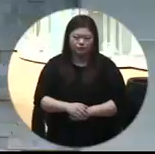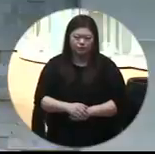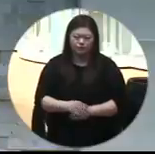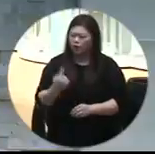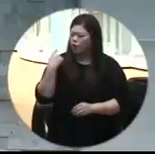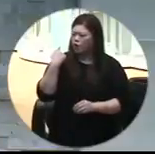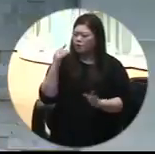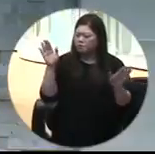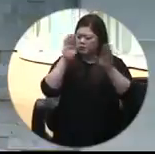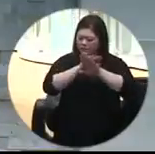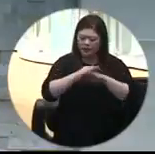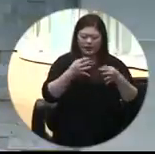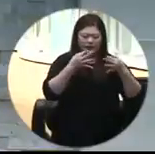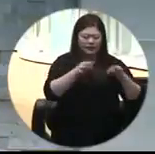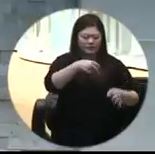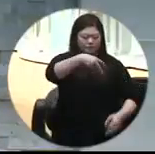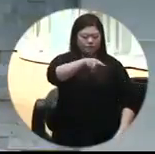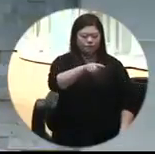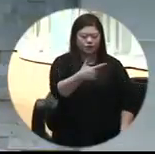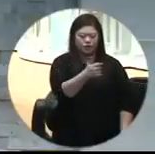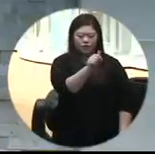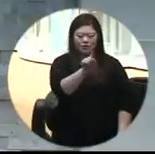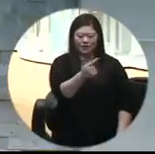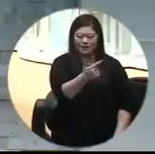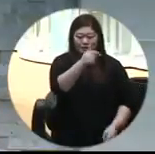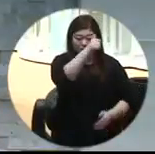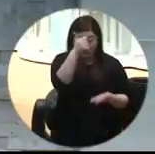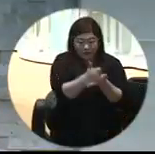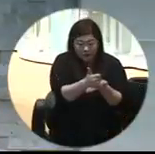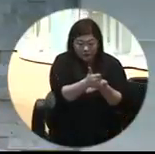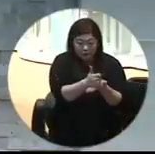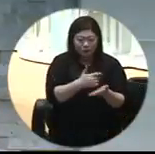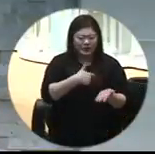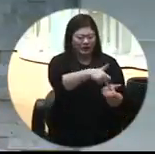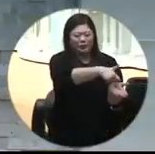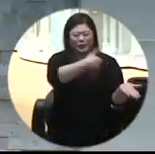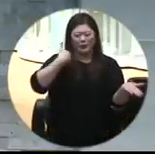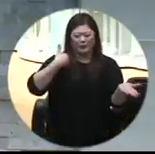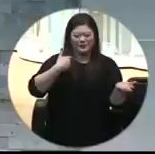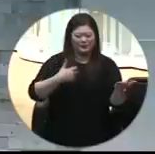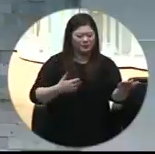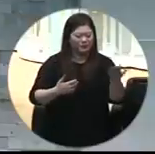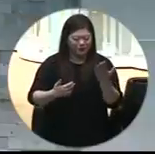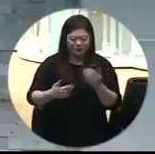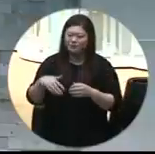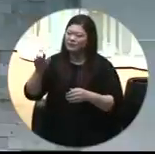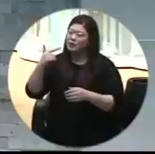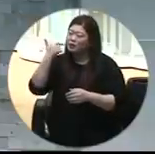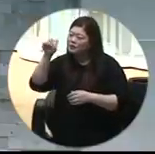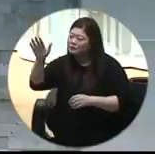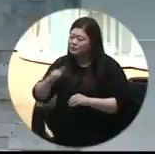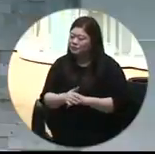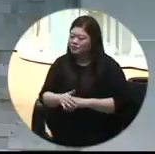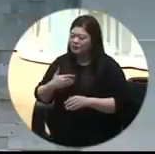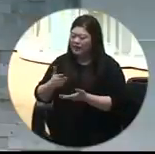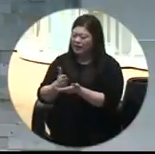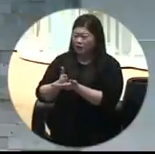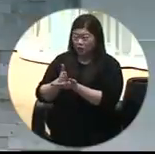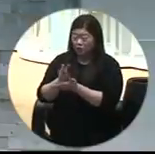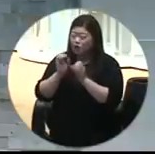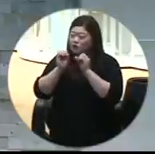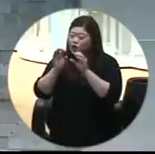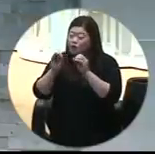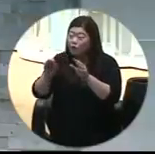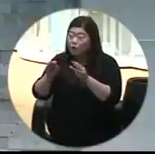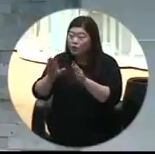김선환 장로님이 톡을 보내셨어요. 전도 전문 위원장으로서 그 속에